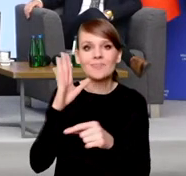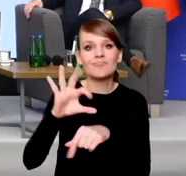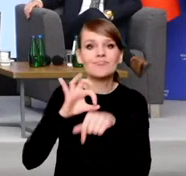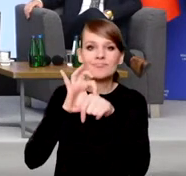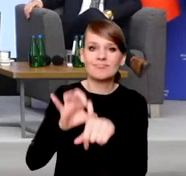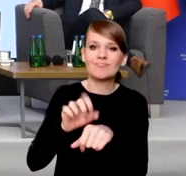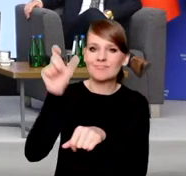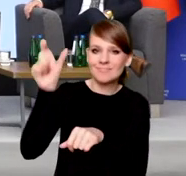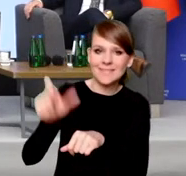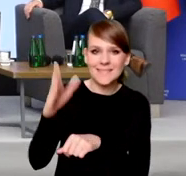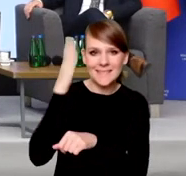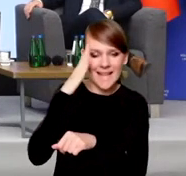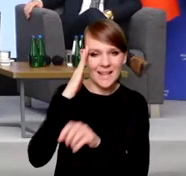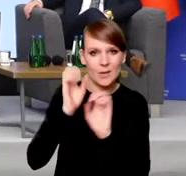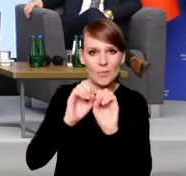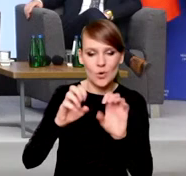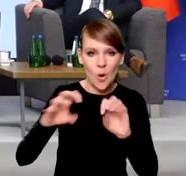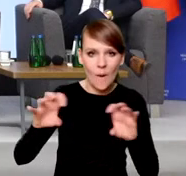doskonale